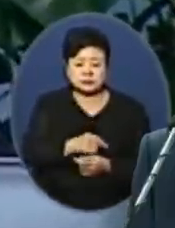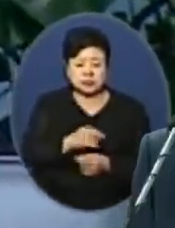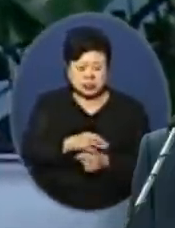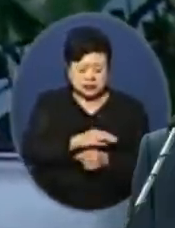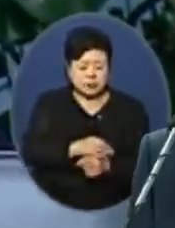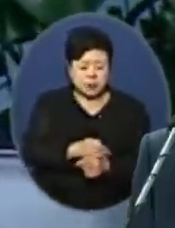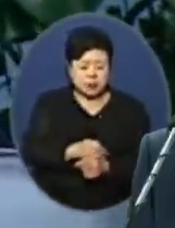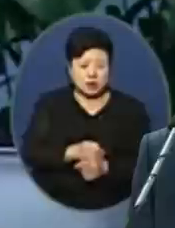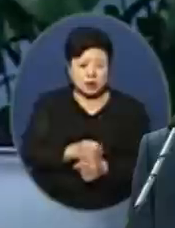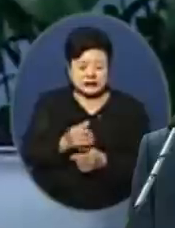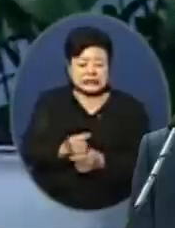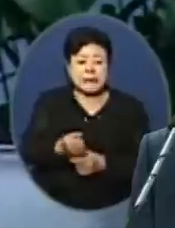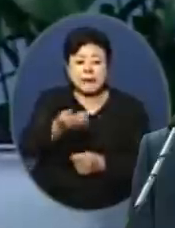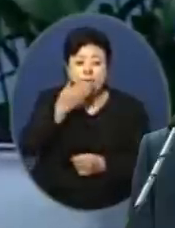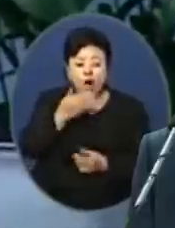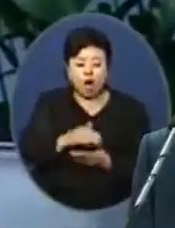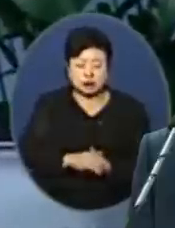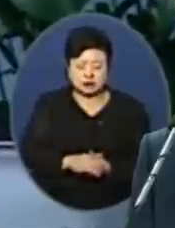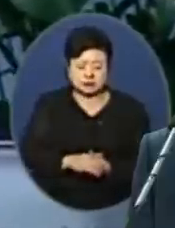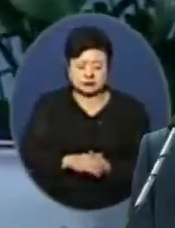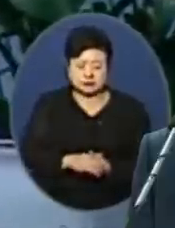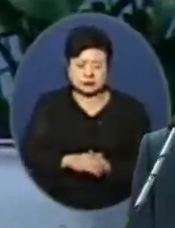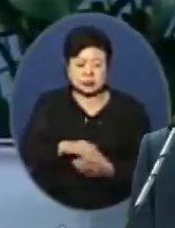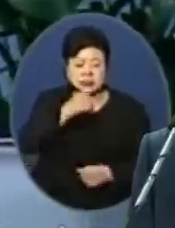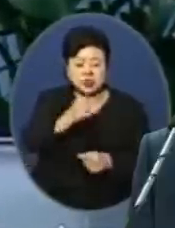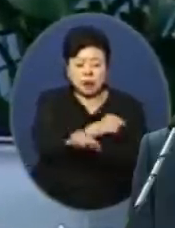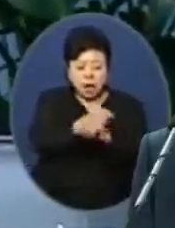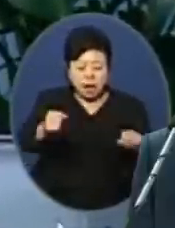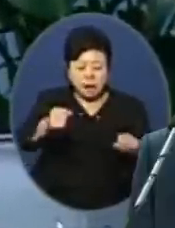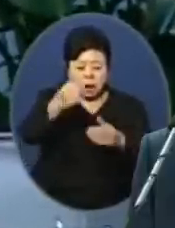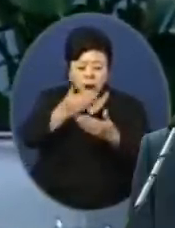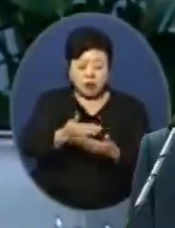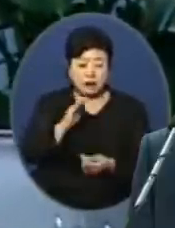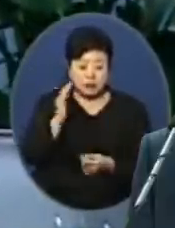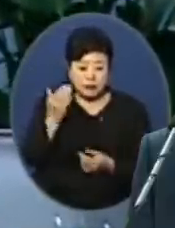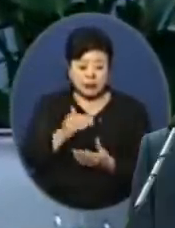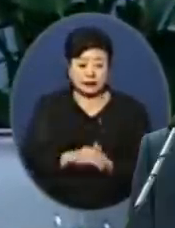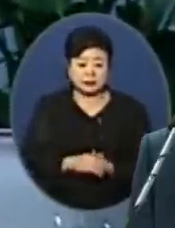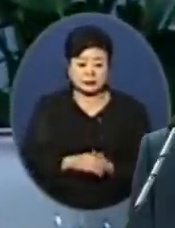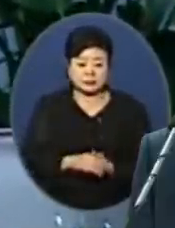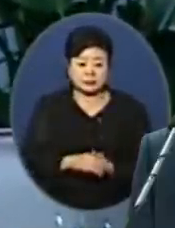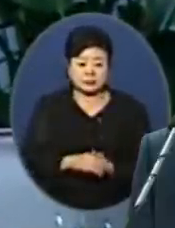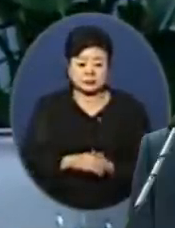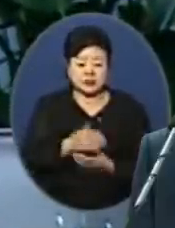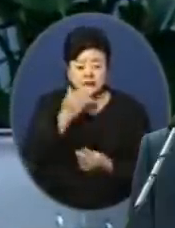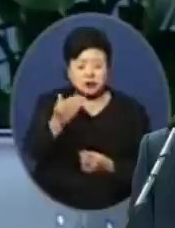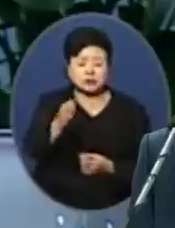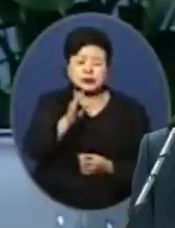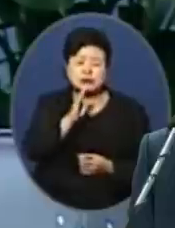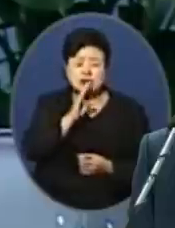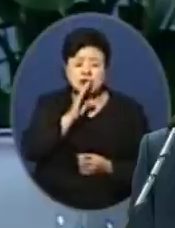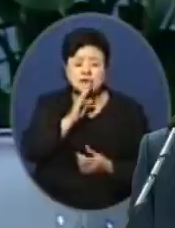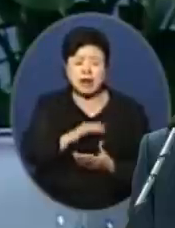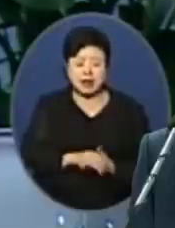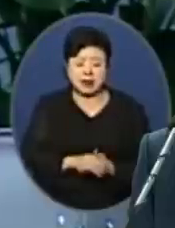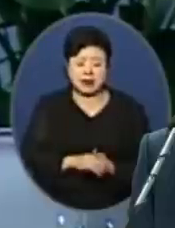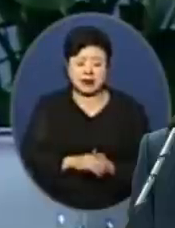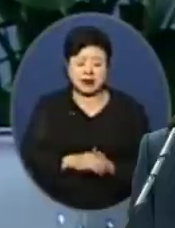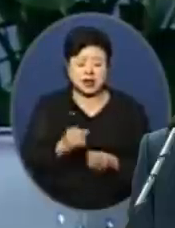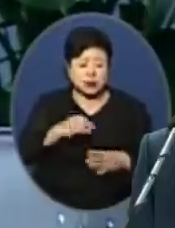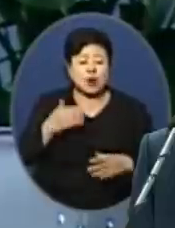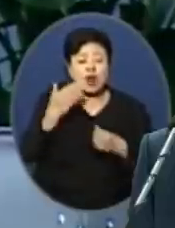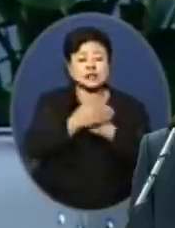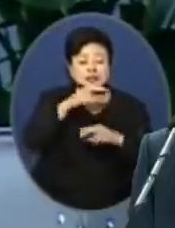세포를 잡아먹어버리고 자유와 해방을 얻게 되는 것입니다. 여러분은 참